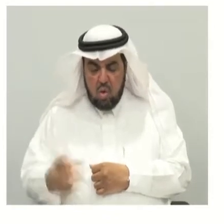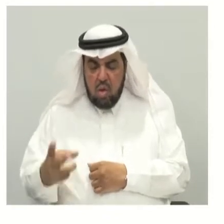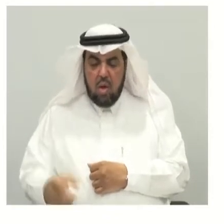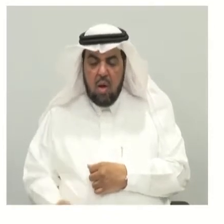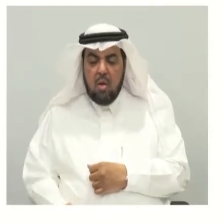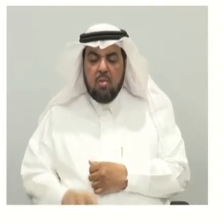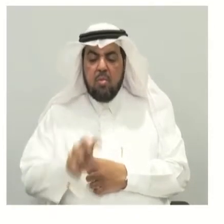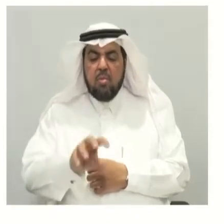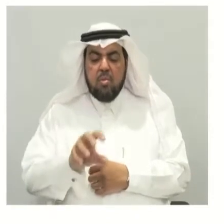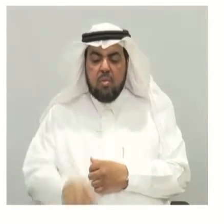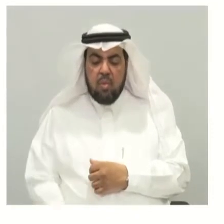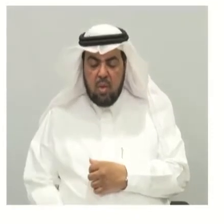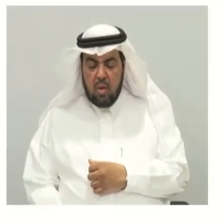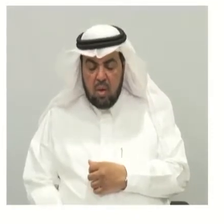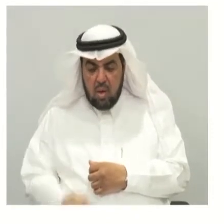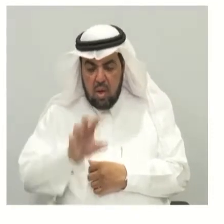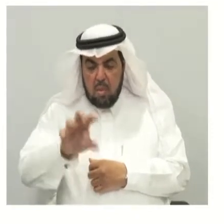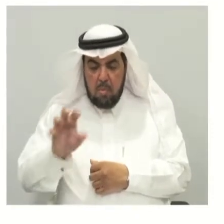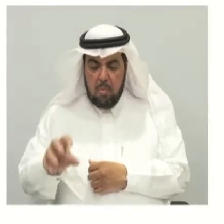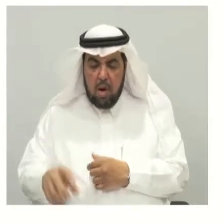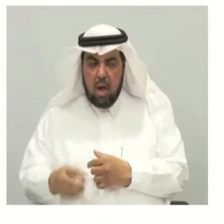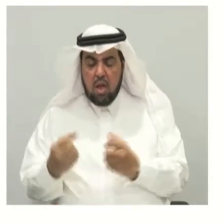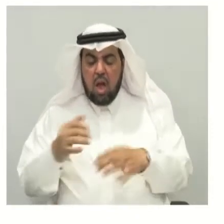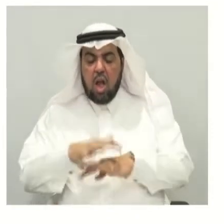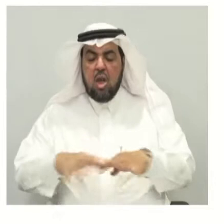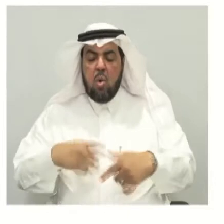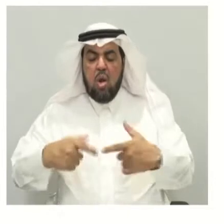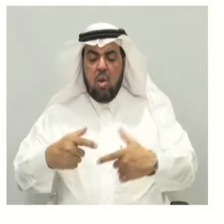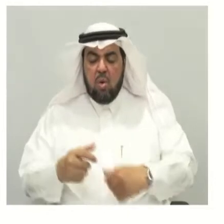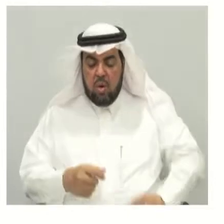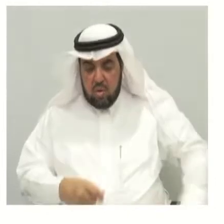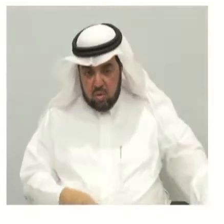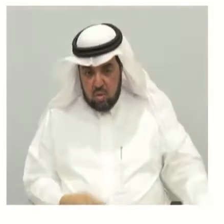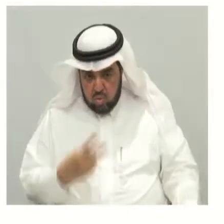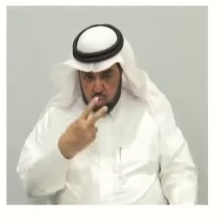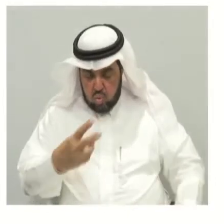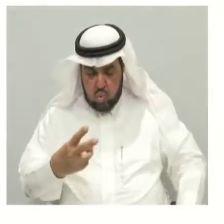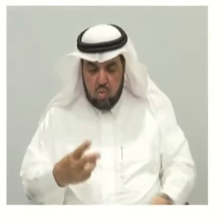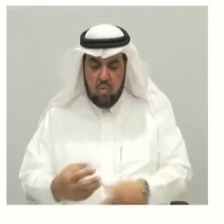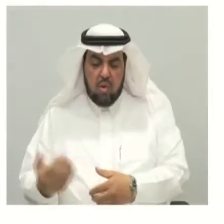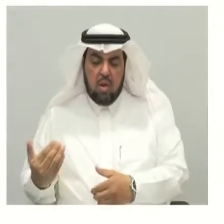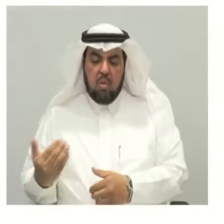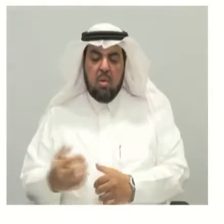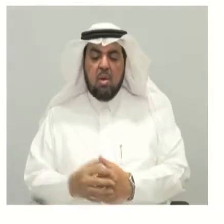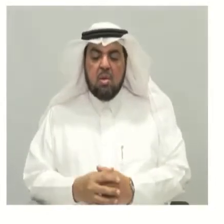أيضا. هنا خلينا نسترجع سويا مناطق الجدول الدوري، خلينا نشوف نسترجع مع